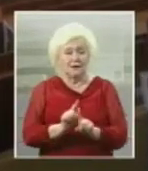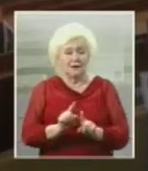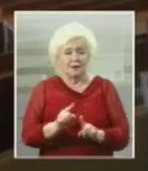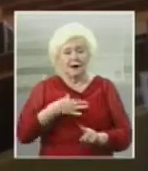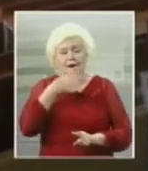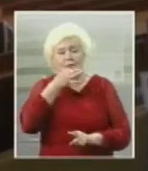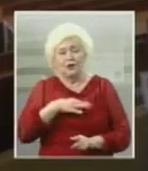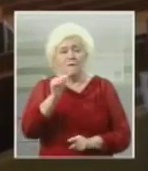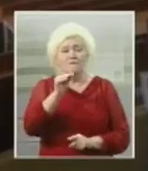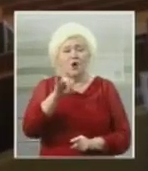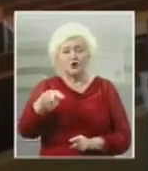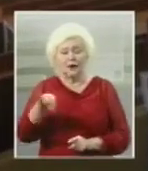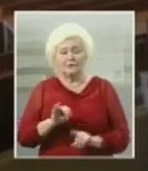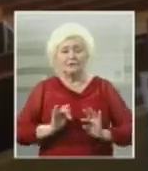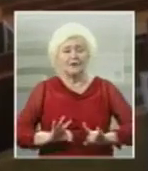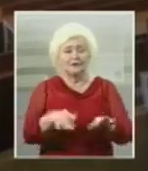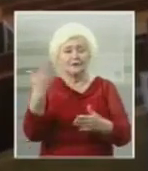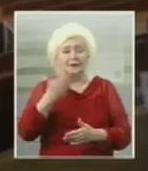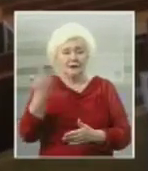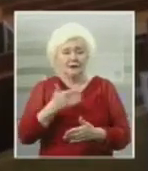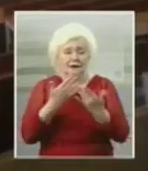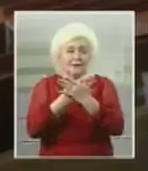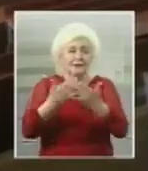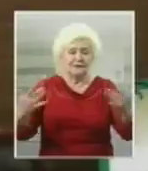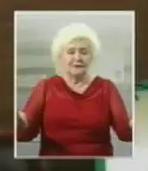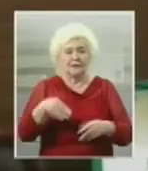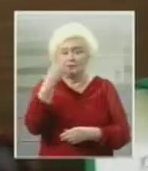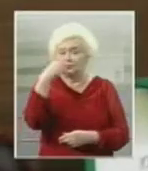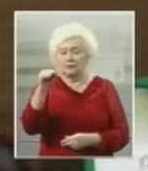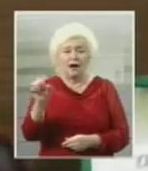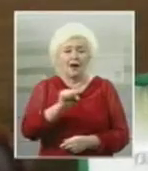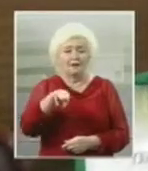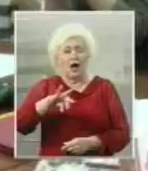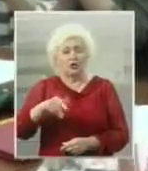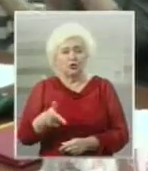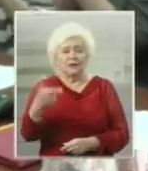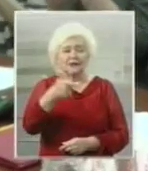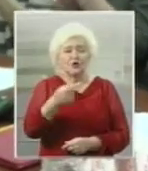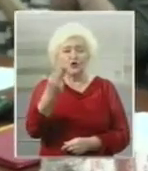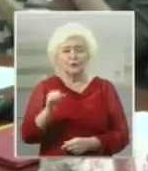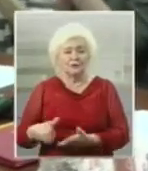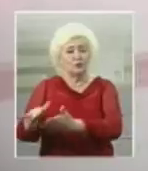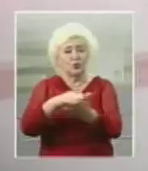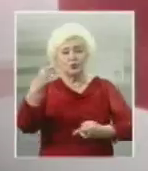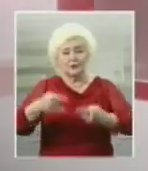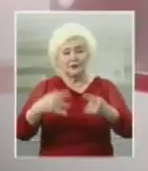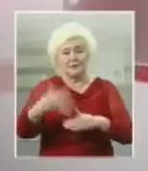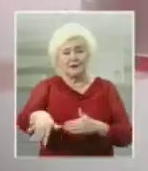його фонетика, як він веде лекції. Це було дуже різноманітно та ефектно. Анатон, Григорій Шматко, Суспільне, Херсон.